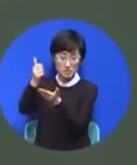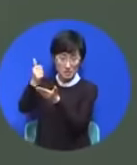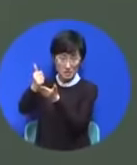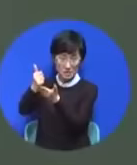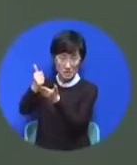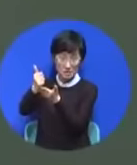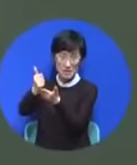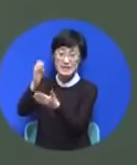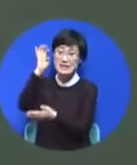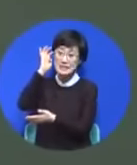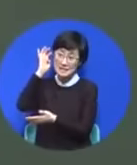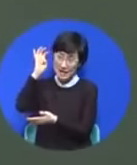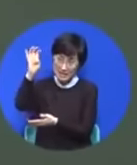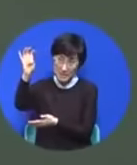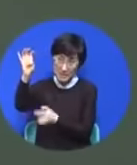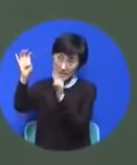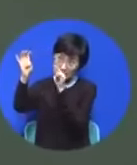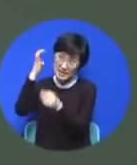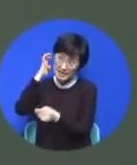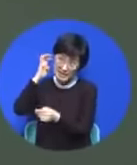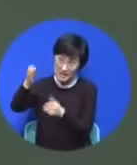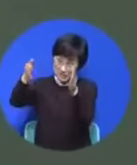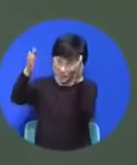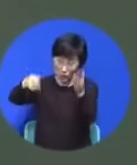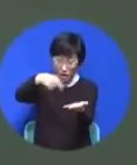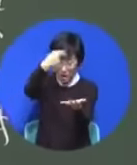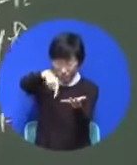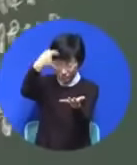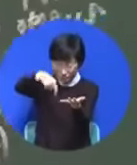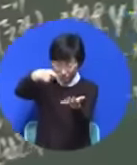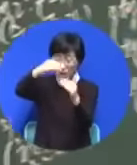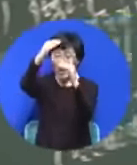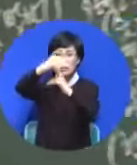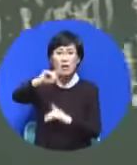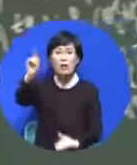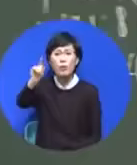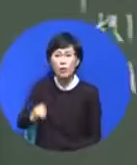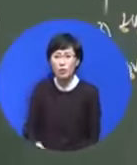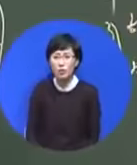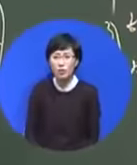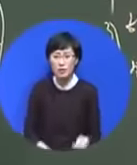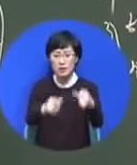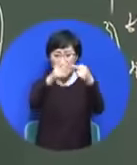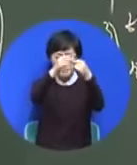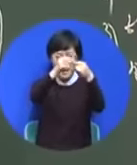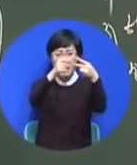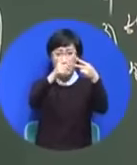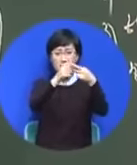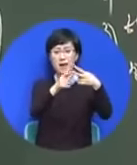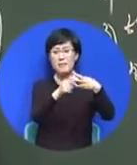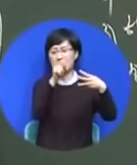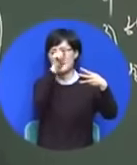알려준 거예요 예수님 40일 안이 세가지를 알려